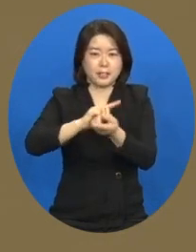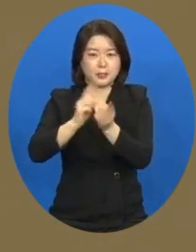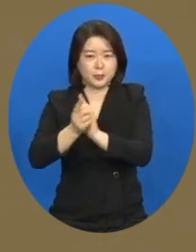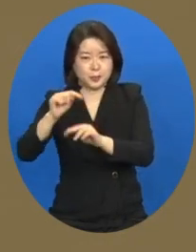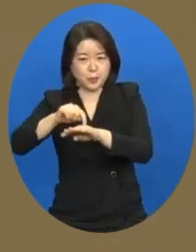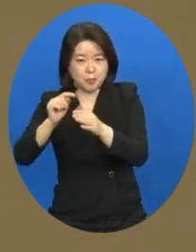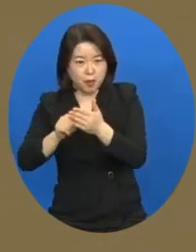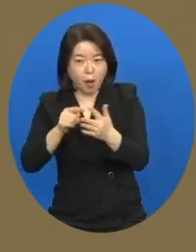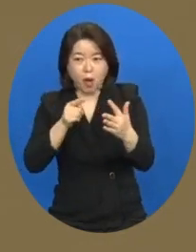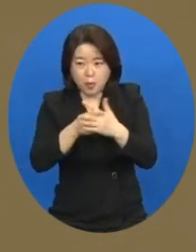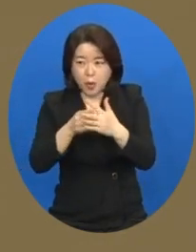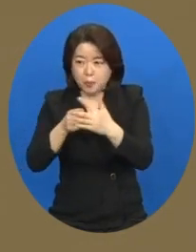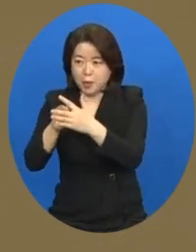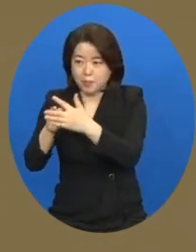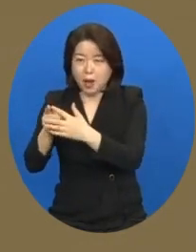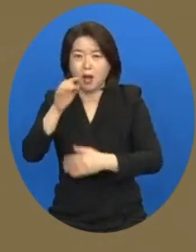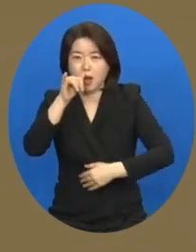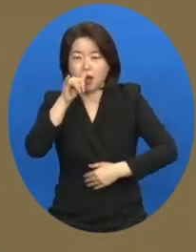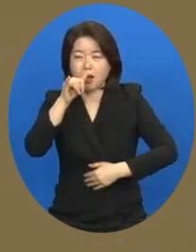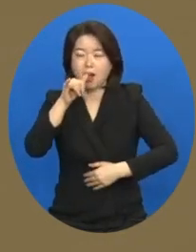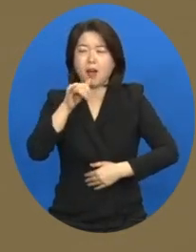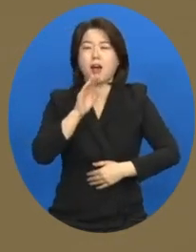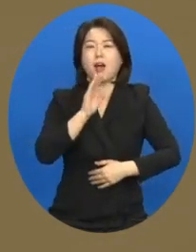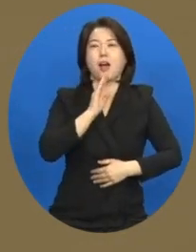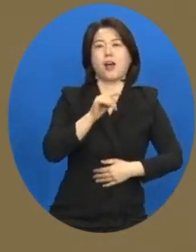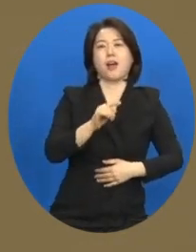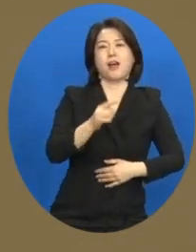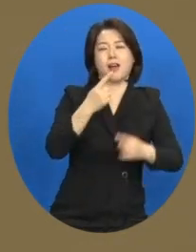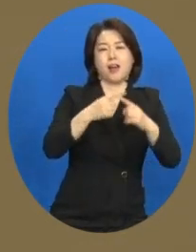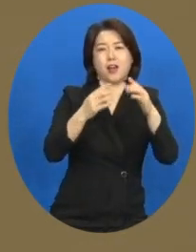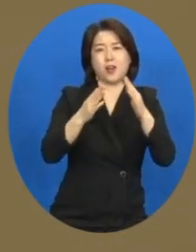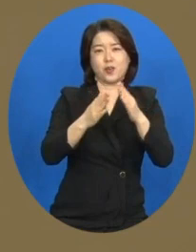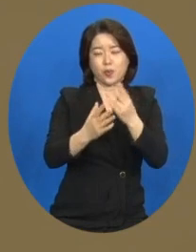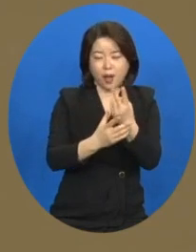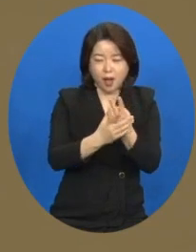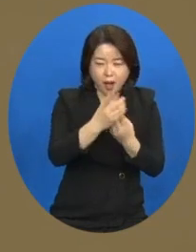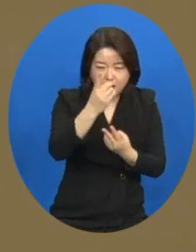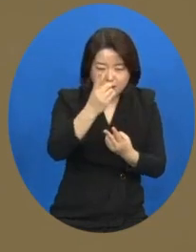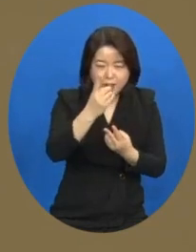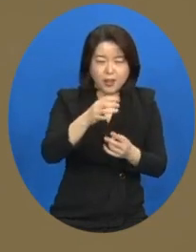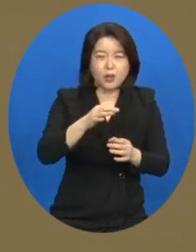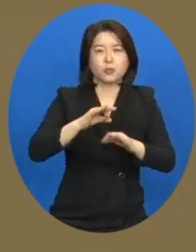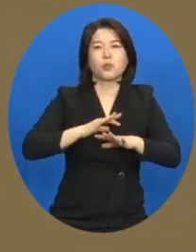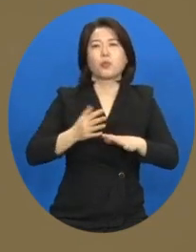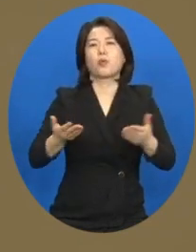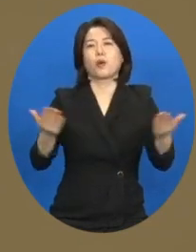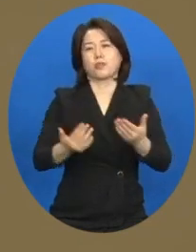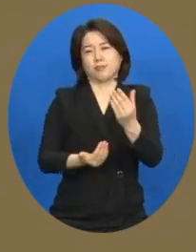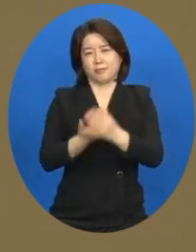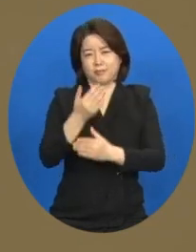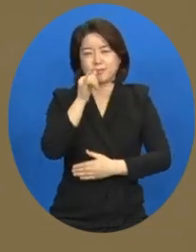시작합니다. 그게 교회가 하나 되는 일에 얼마나 놀라운 역사가 일어났는지.